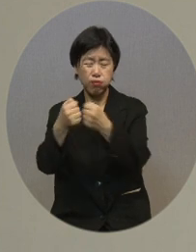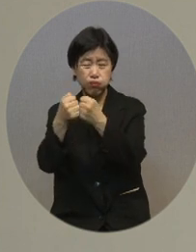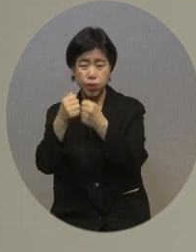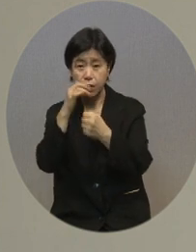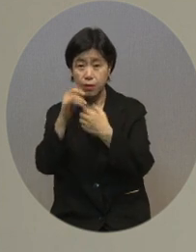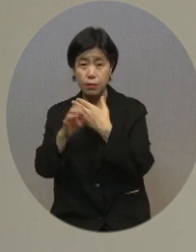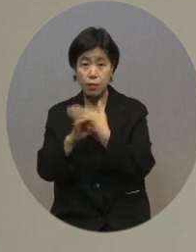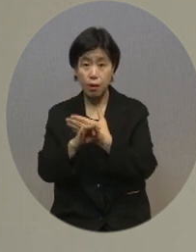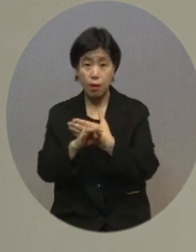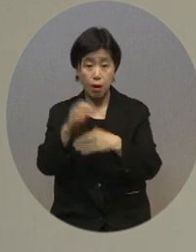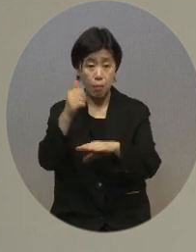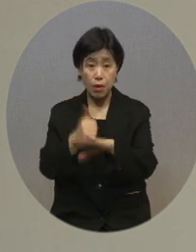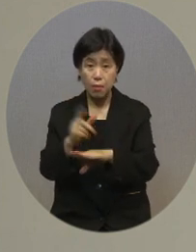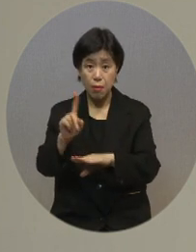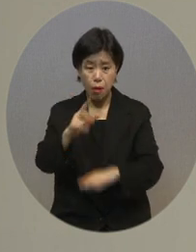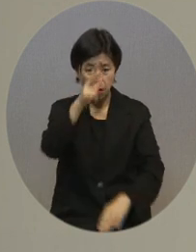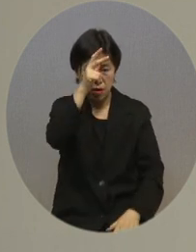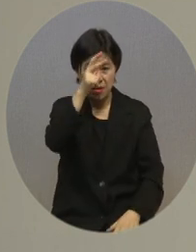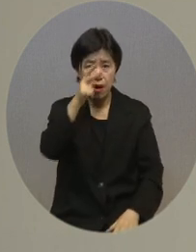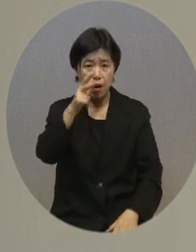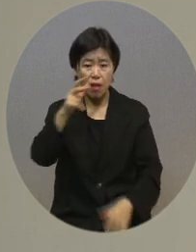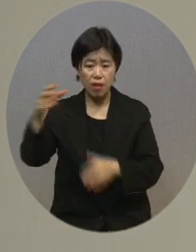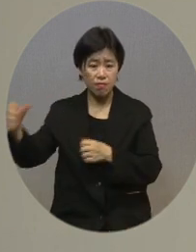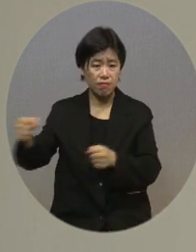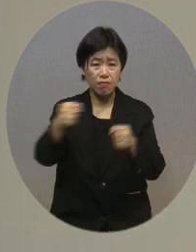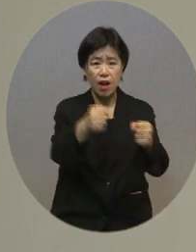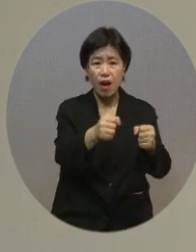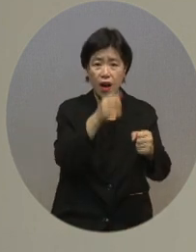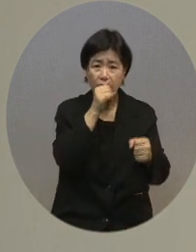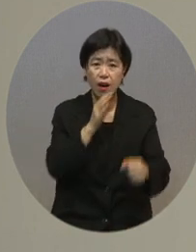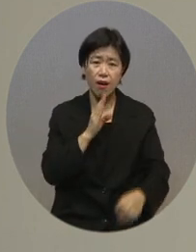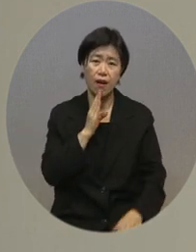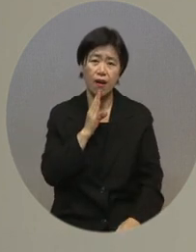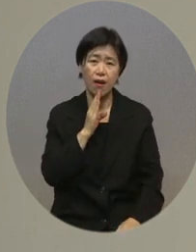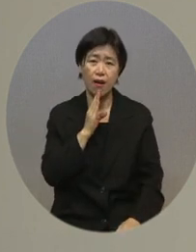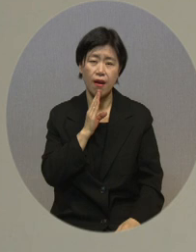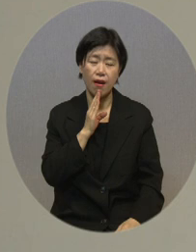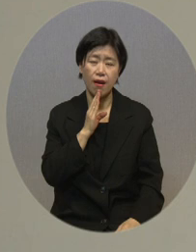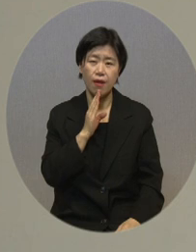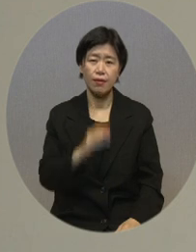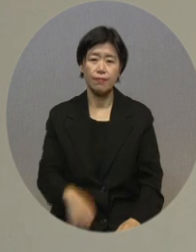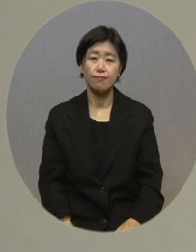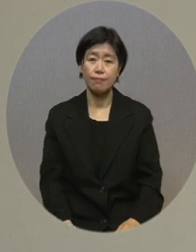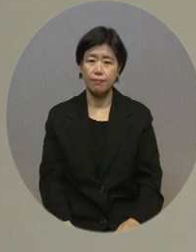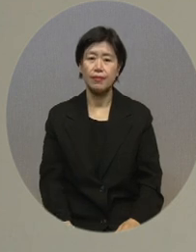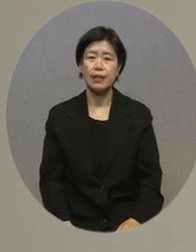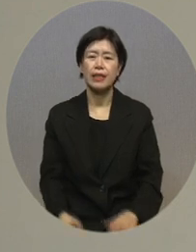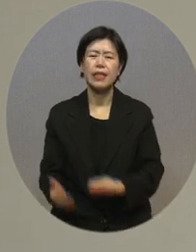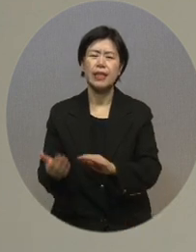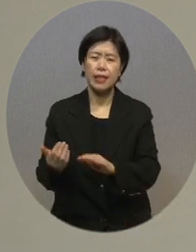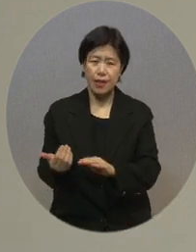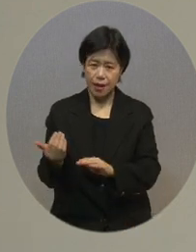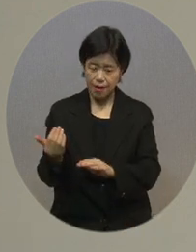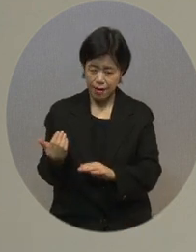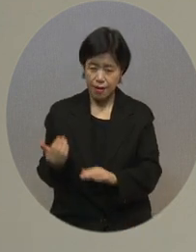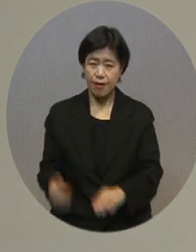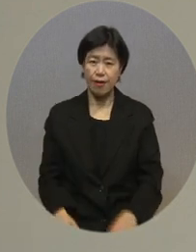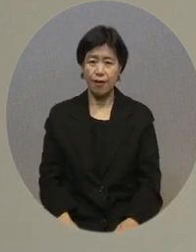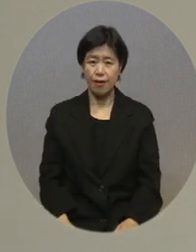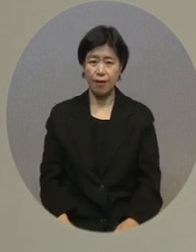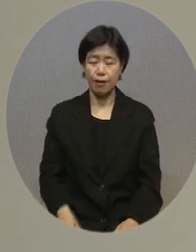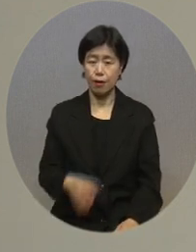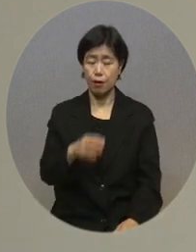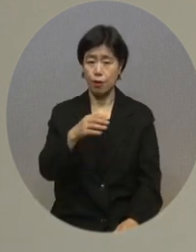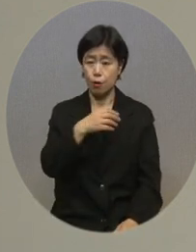경찰서로 연락을 해요. 그래요. 예, 네. 그래서 이제 그 싸움이 아주 그냥 골이 깊어지죠. 그러기 전에 저희 구청에